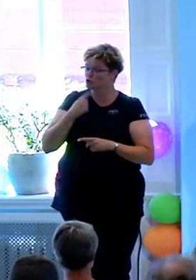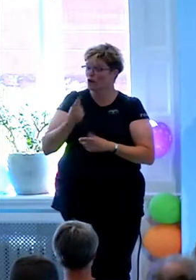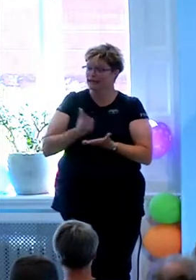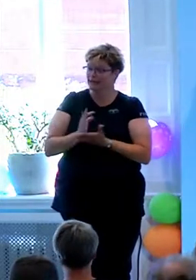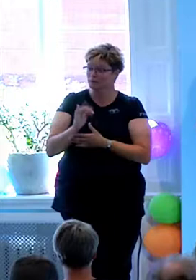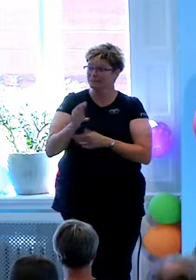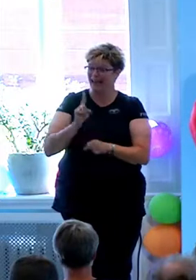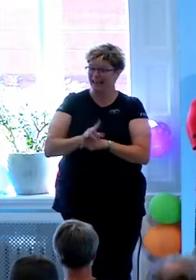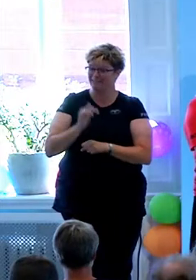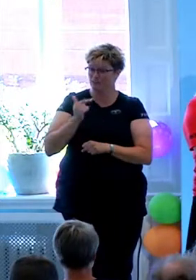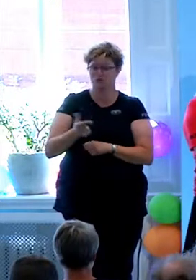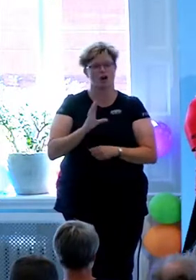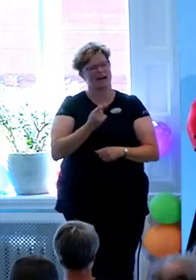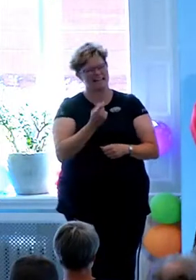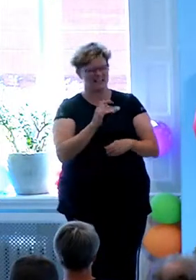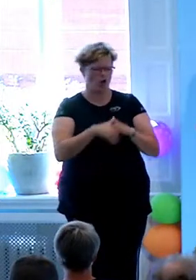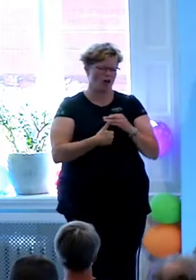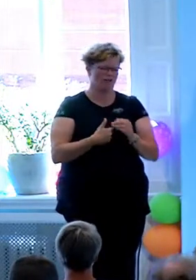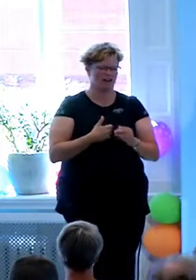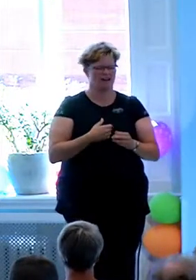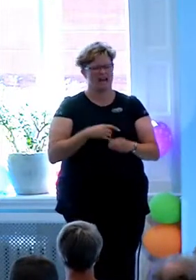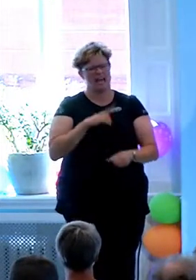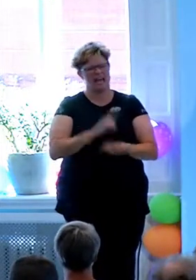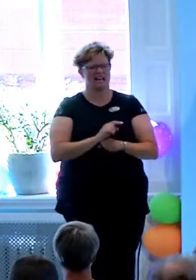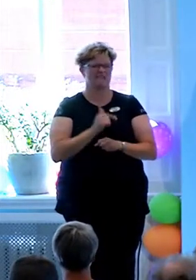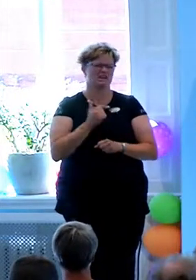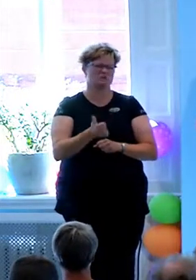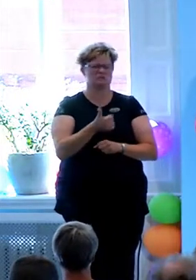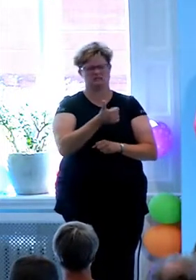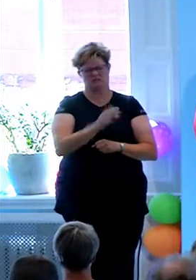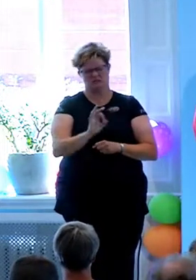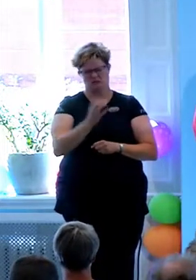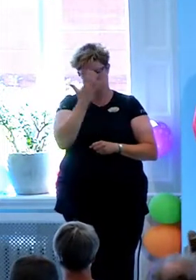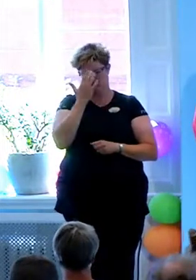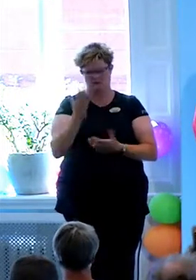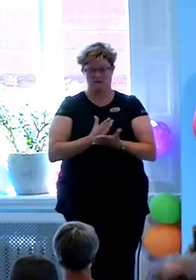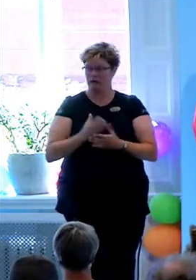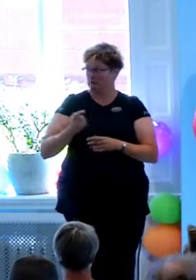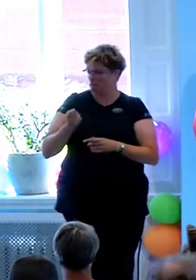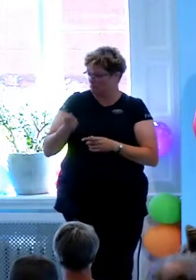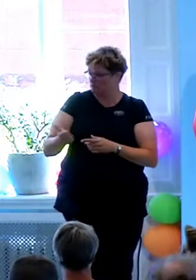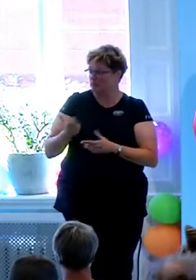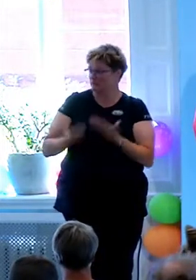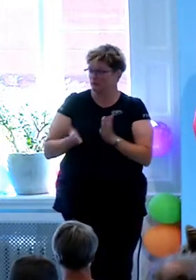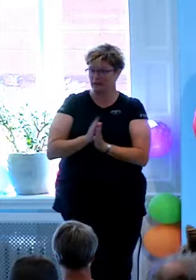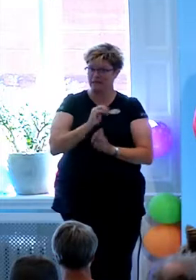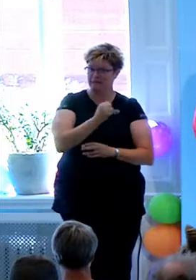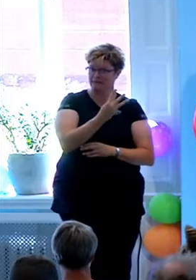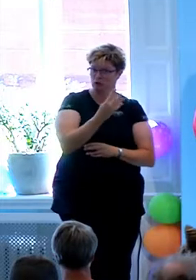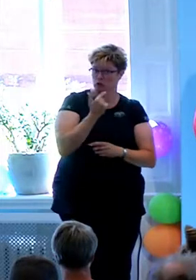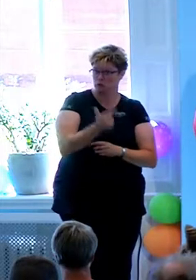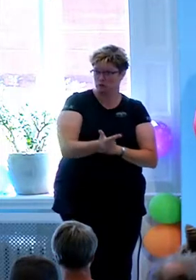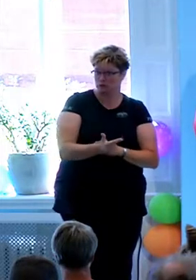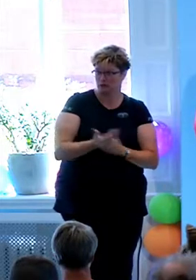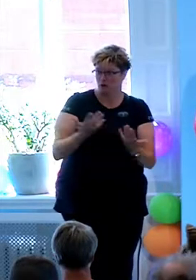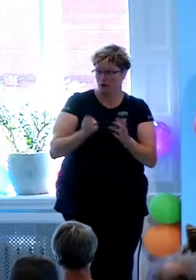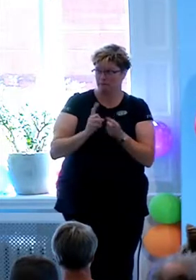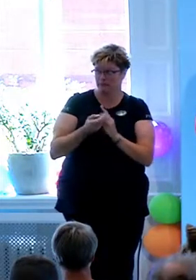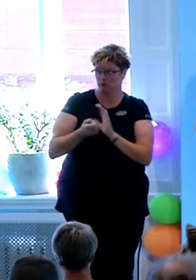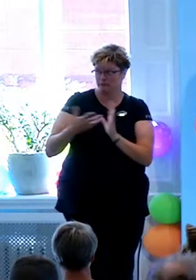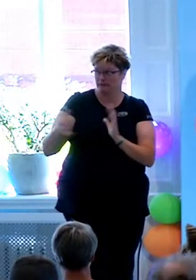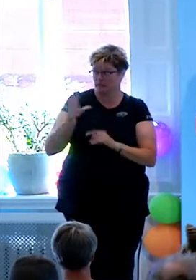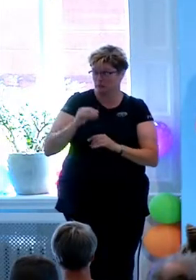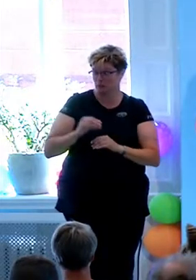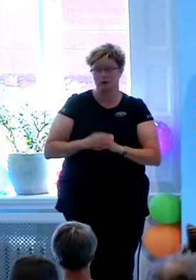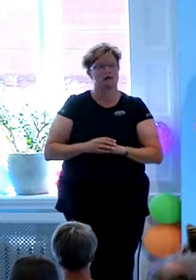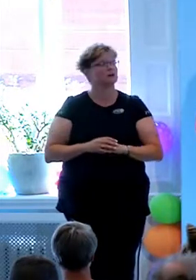11 000. Ja, drygt 11 600 eller någonting sånt. Det är ju väldigt lite då jämfört med 94 000. Vad får det för